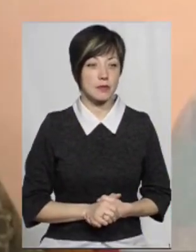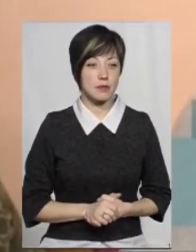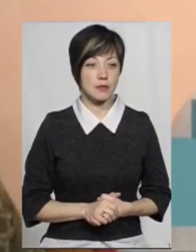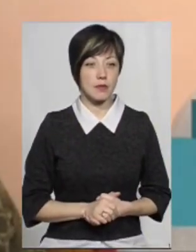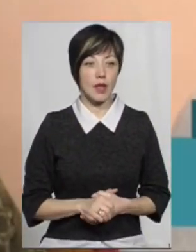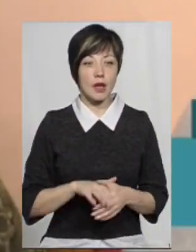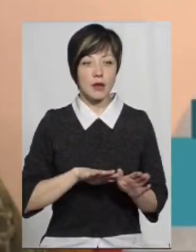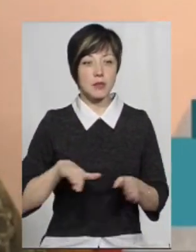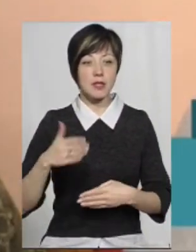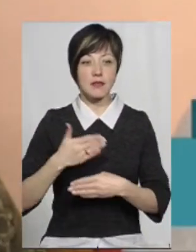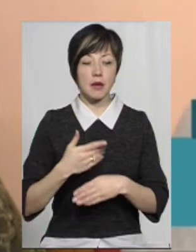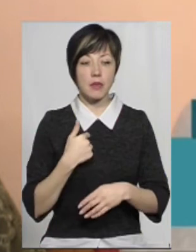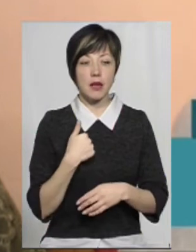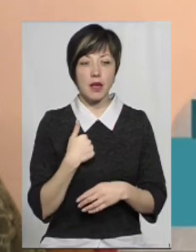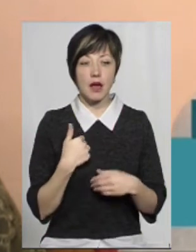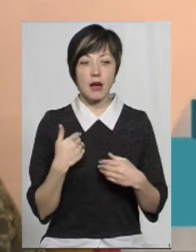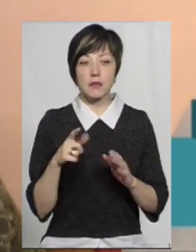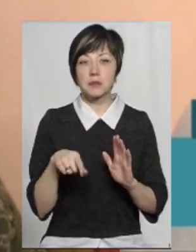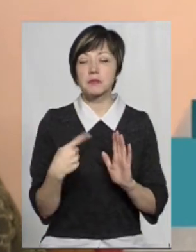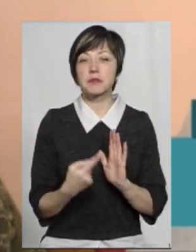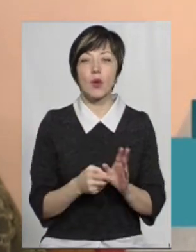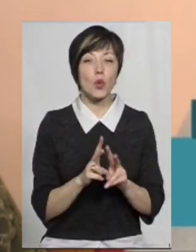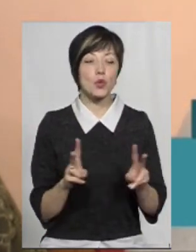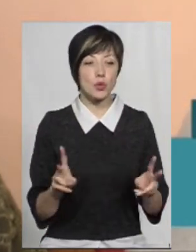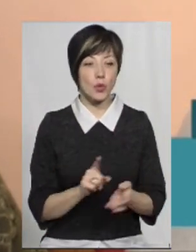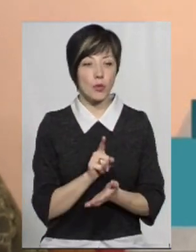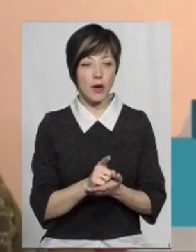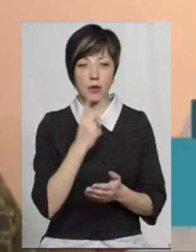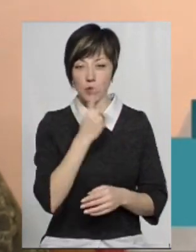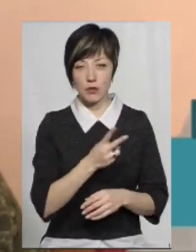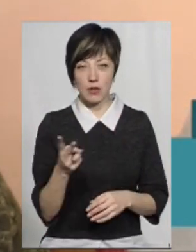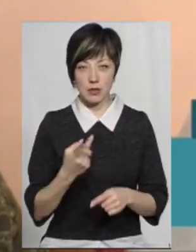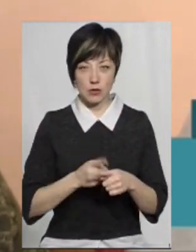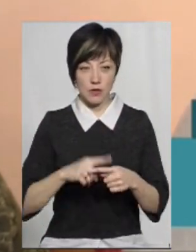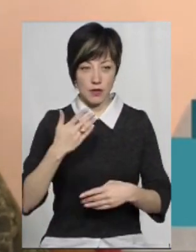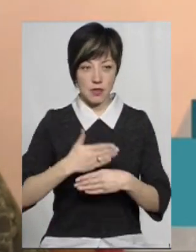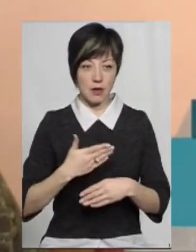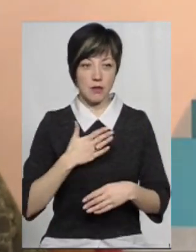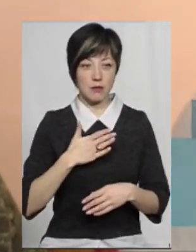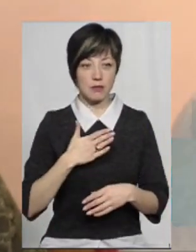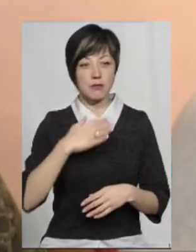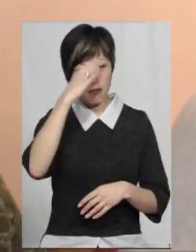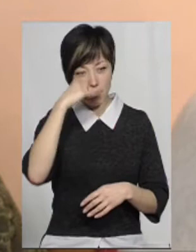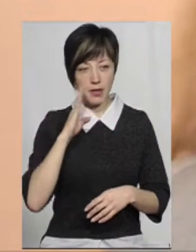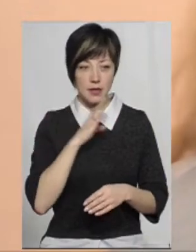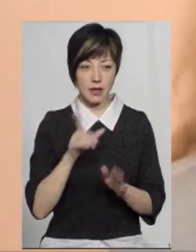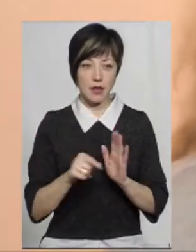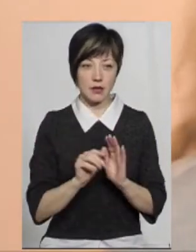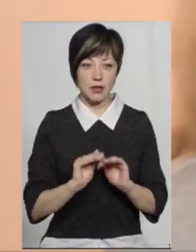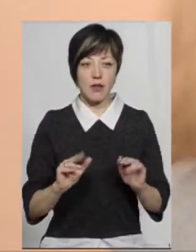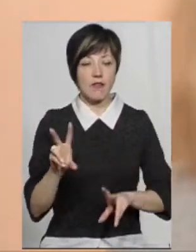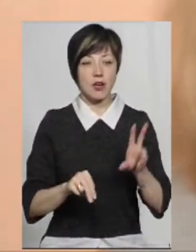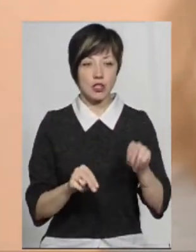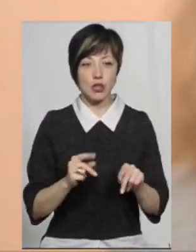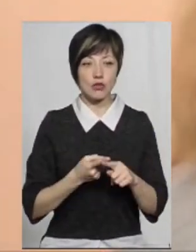Після вистави я собі задавала питання, хто має першим переглянути. І батьки разом з дітьми. Я вважаю,